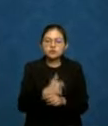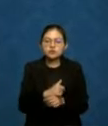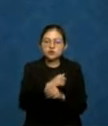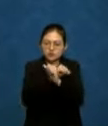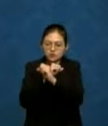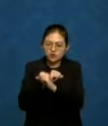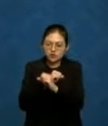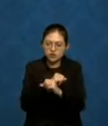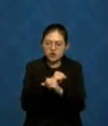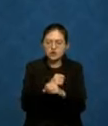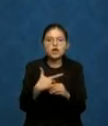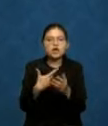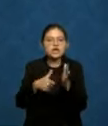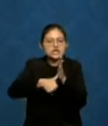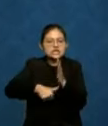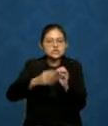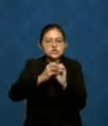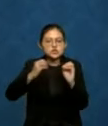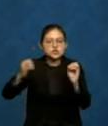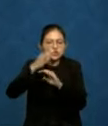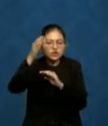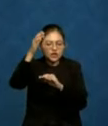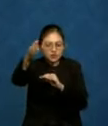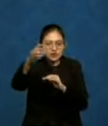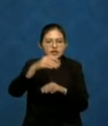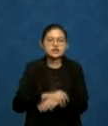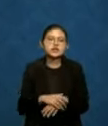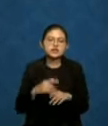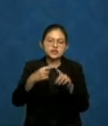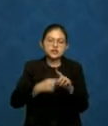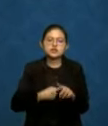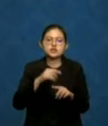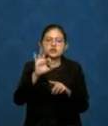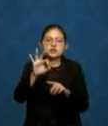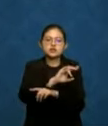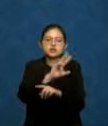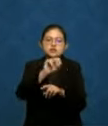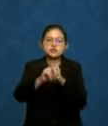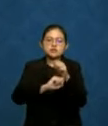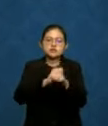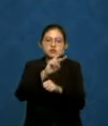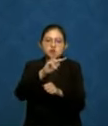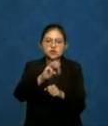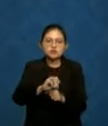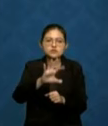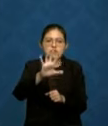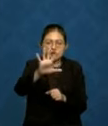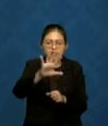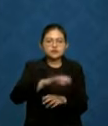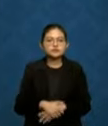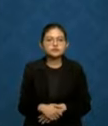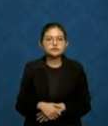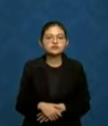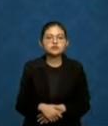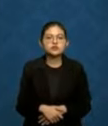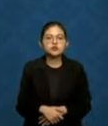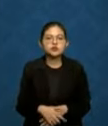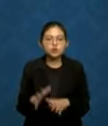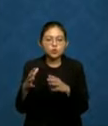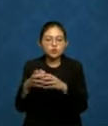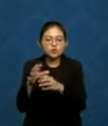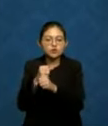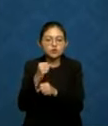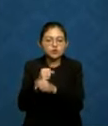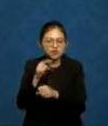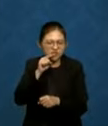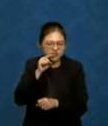ศูนยอีกในอนาคตนอกจากนี้ค่ะข้อมูลณวันที่ 30กันยายน2565ทางหน่วยงานได้ดำเนินการ